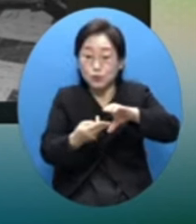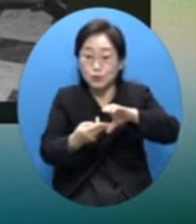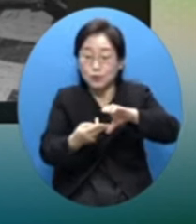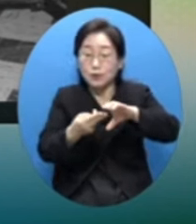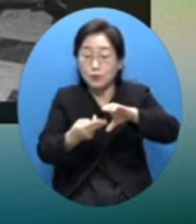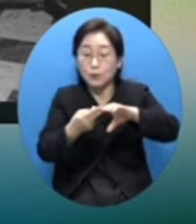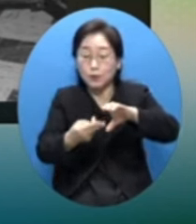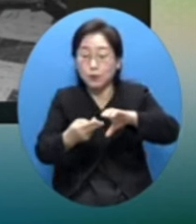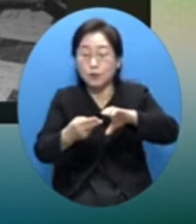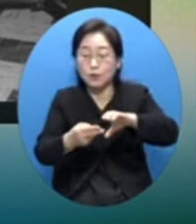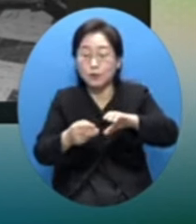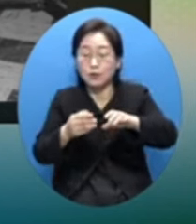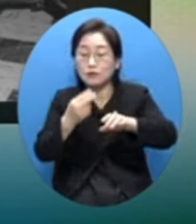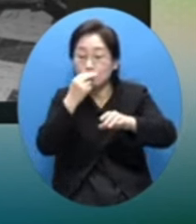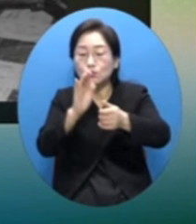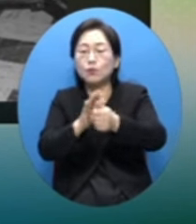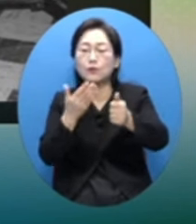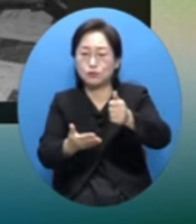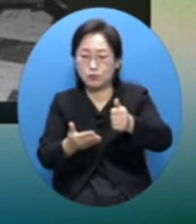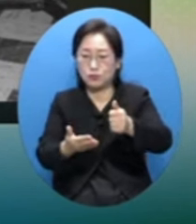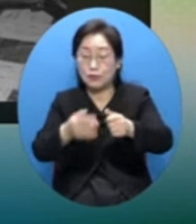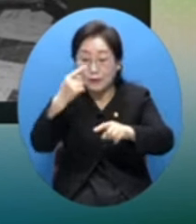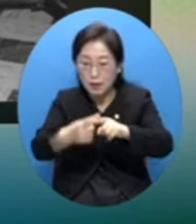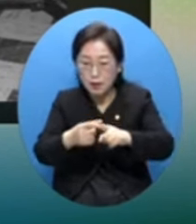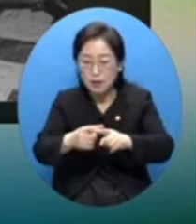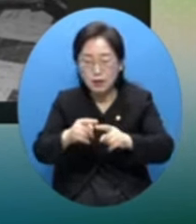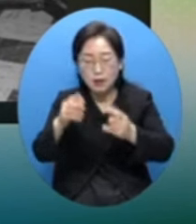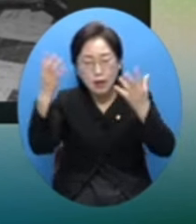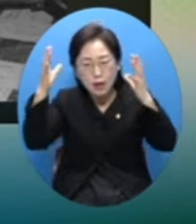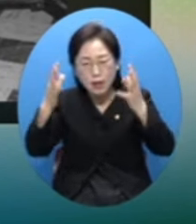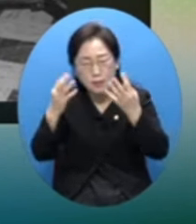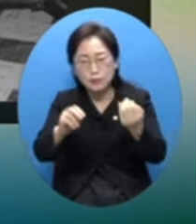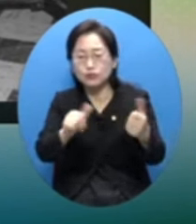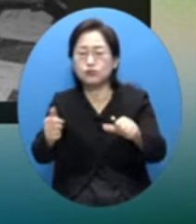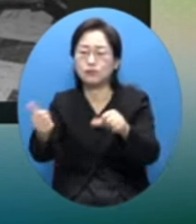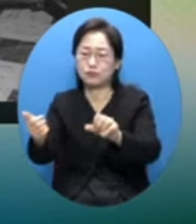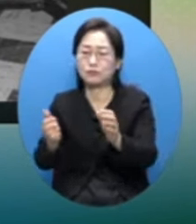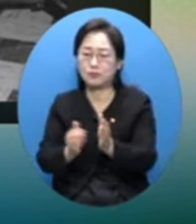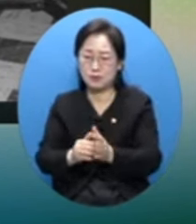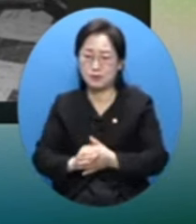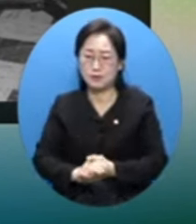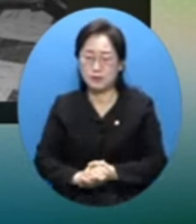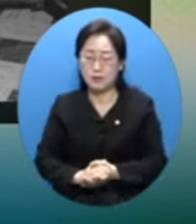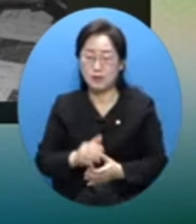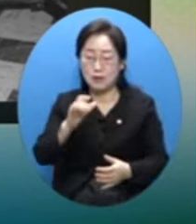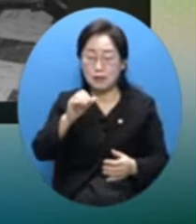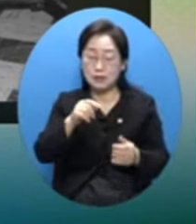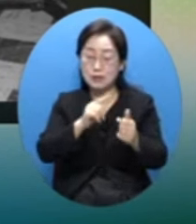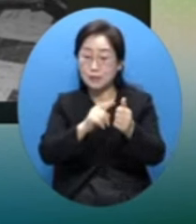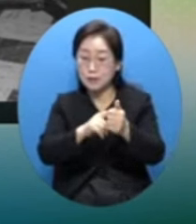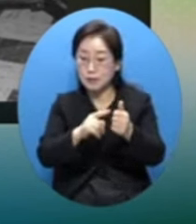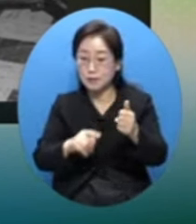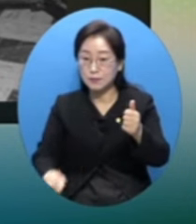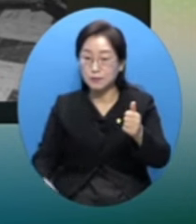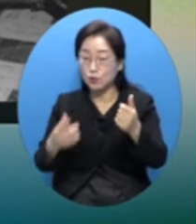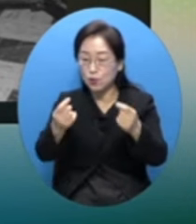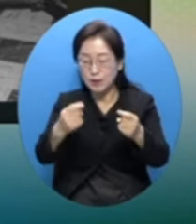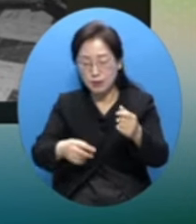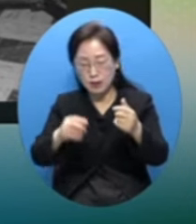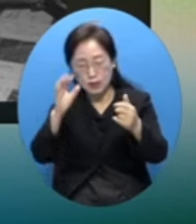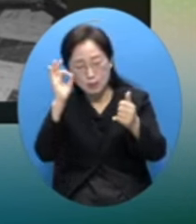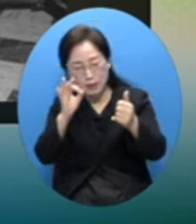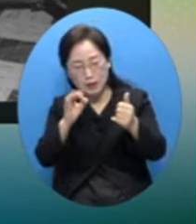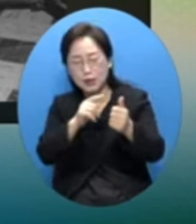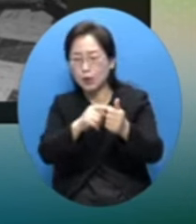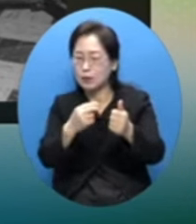갔습니다 상당수의 아이들이이 통속에서 지나다 죽었는데 알렉산더의 상태를 본 의사들도 그가 몇 년 못 살